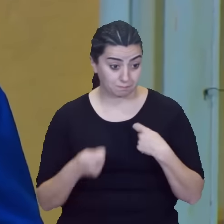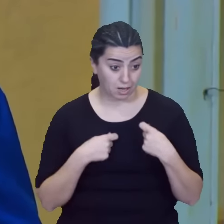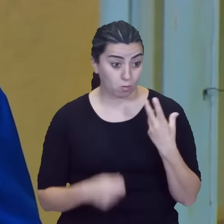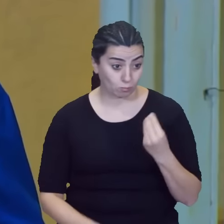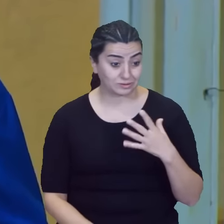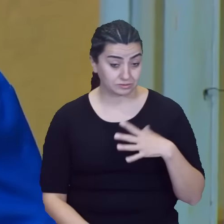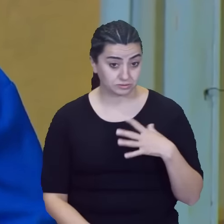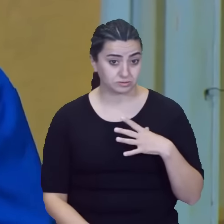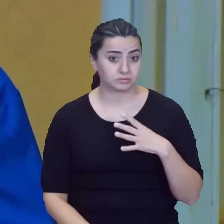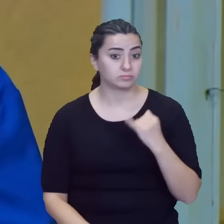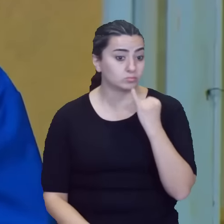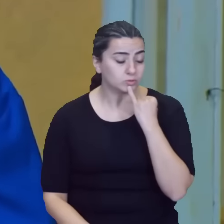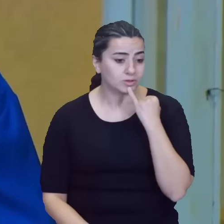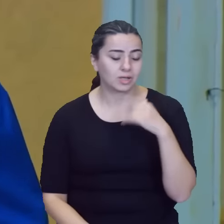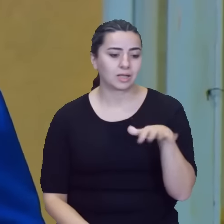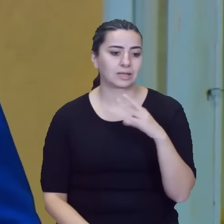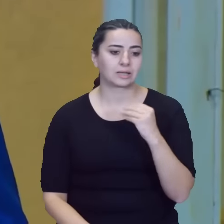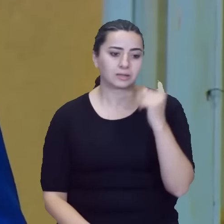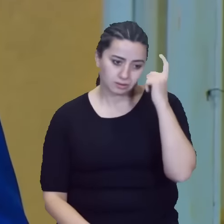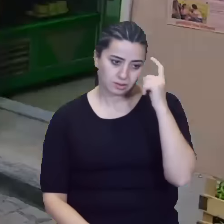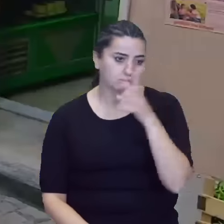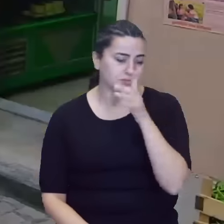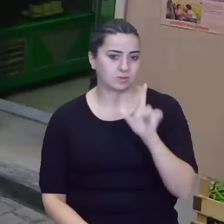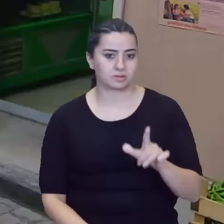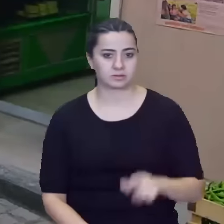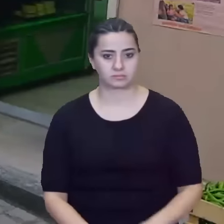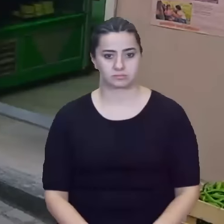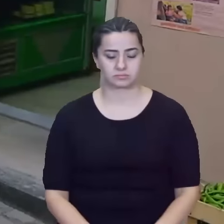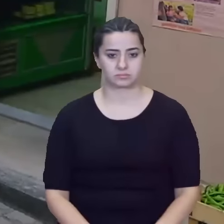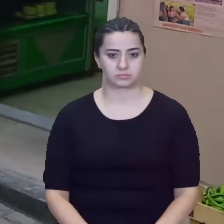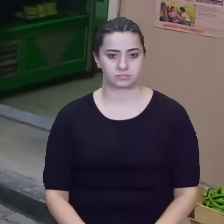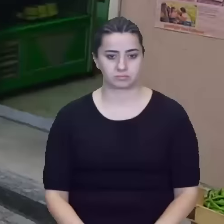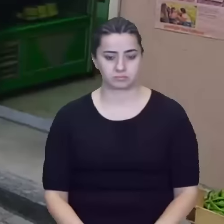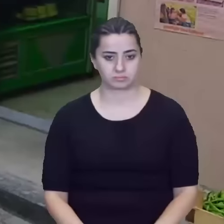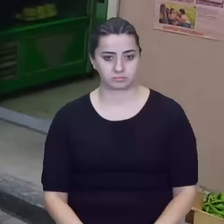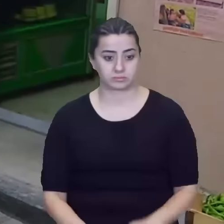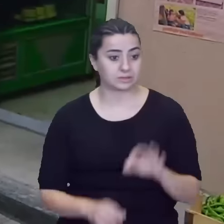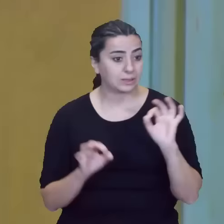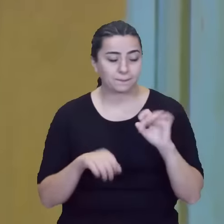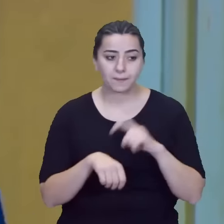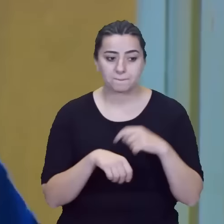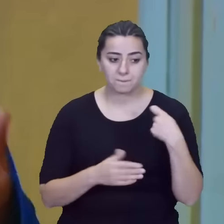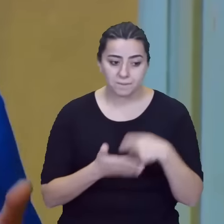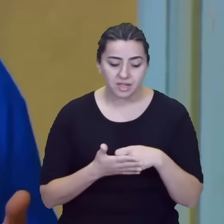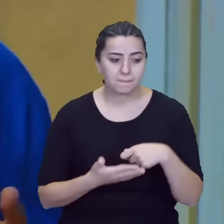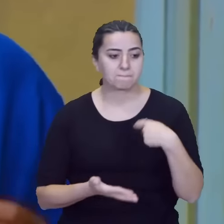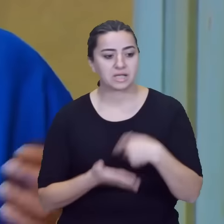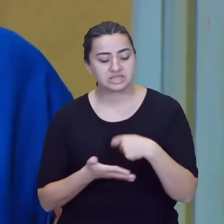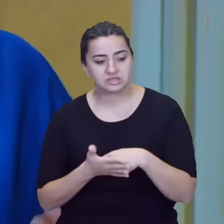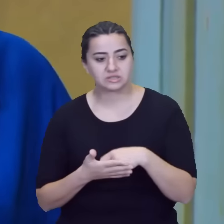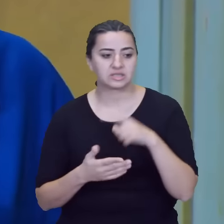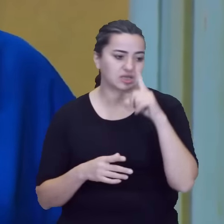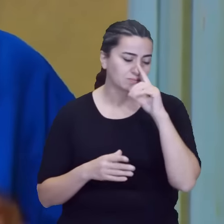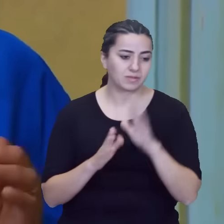olmak istiyorsan müşterilerini herkesten çok daha iyi tanıman lazım. İşte kim parasını zamanında verir, kim peşine alışveriş yapar,